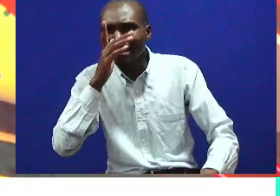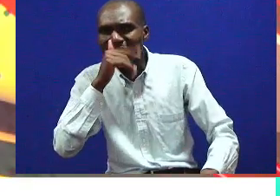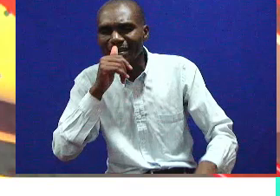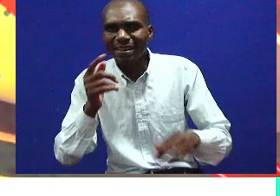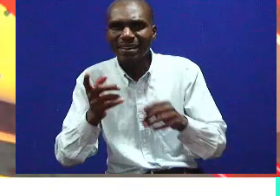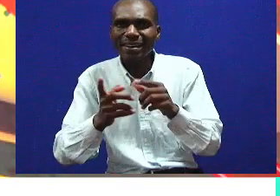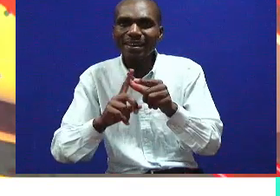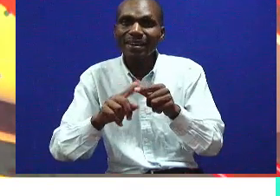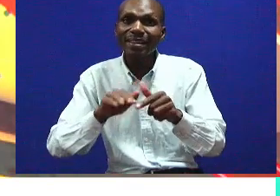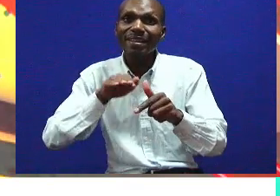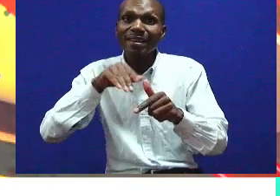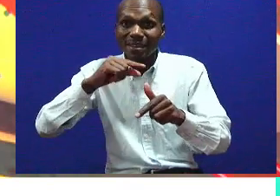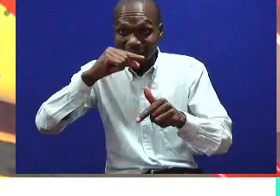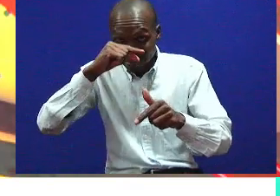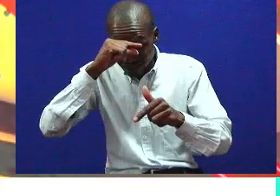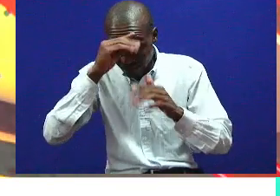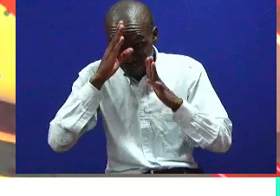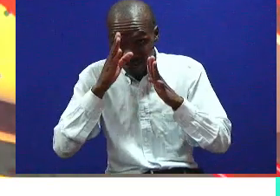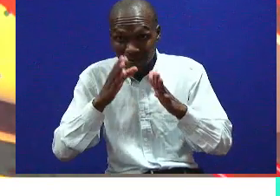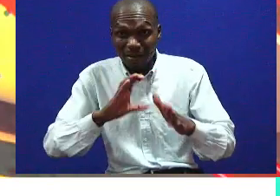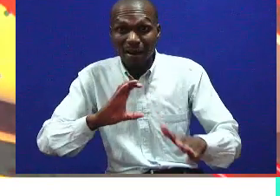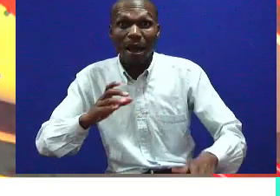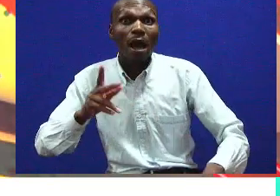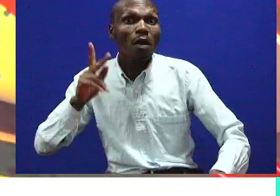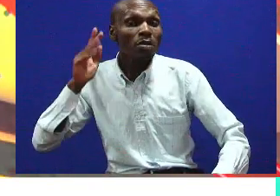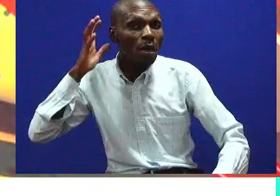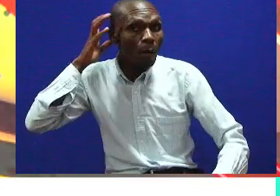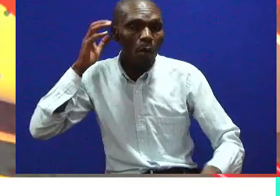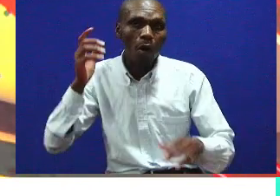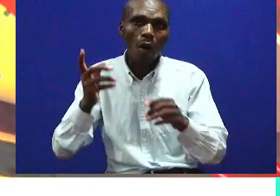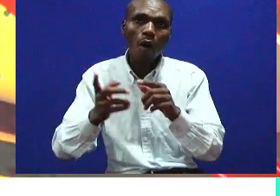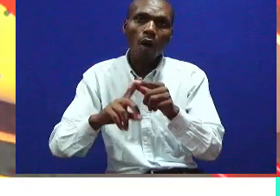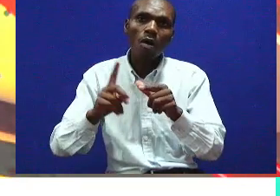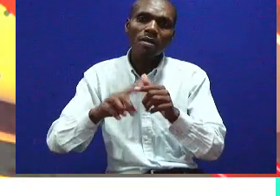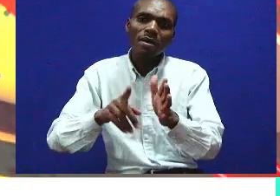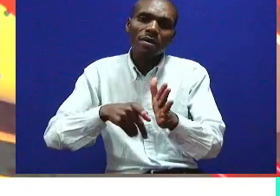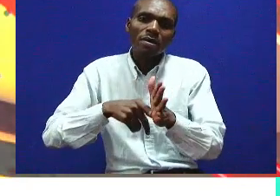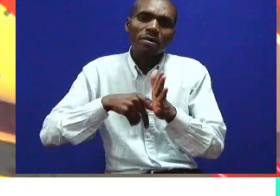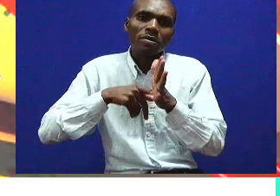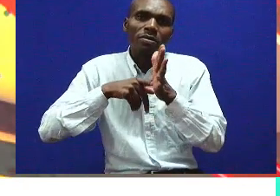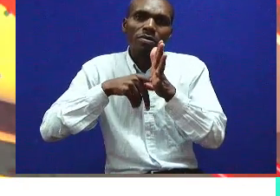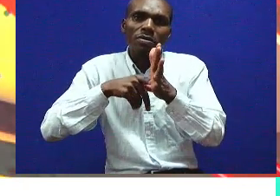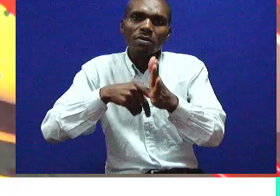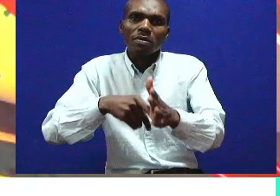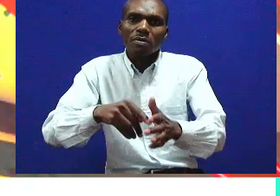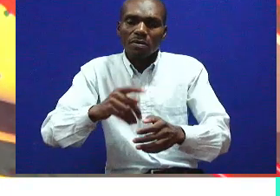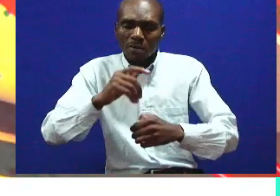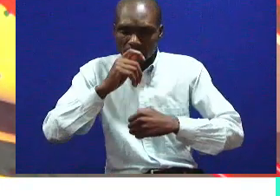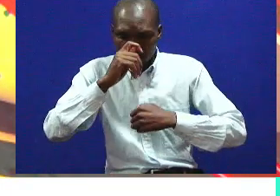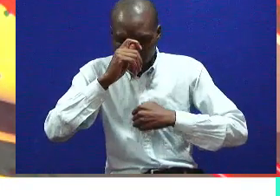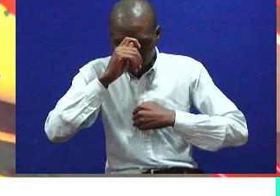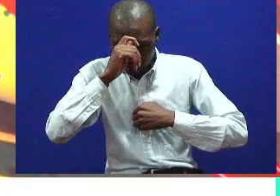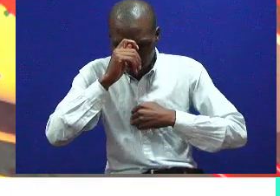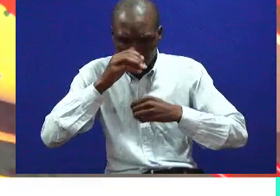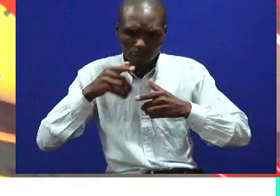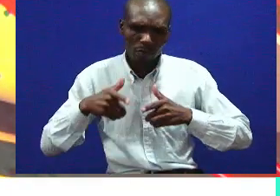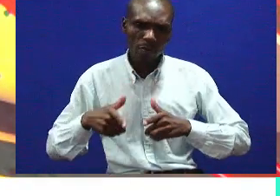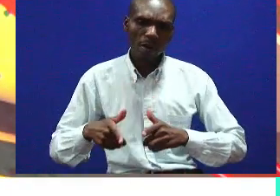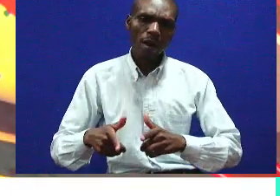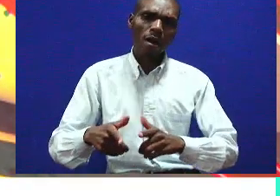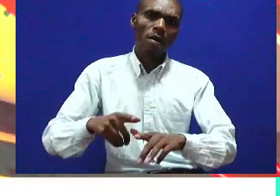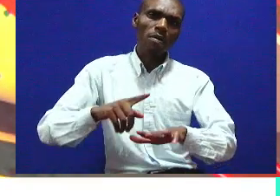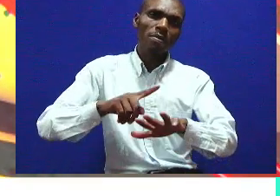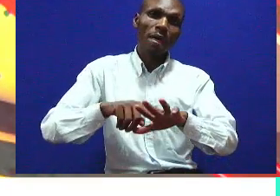kubwa ukubore uchiasomu gavana we county ya Kisii kwenekia vuna nguruware amaskani na vuhigo kumwa omo MCO yuchinga kichinyororo chogo